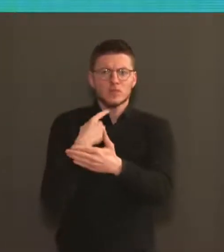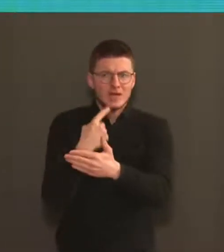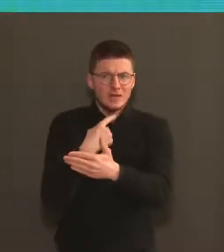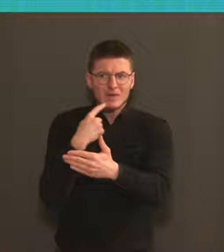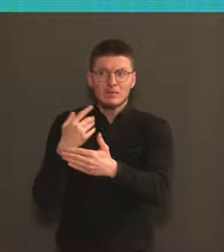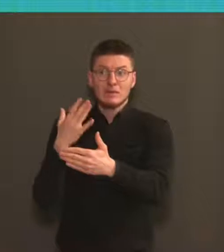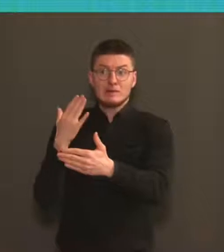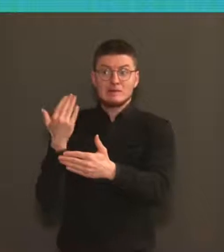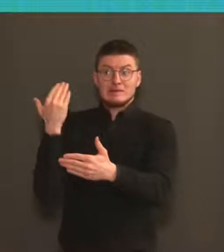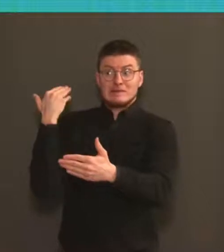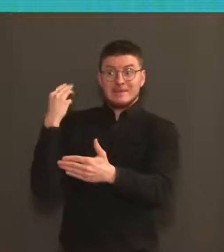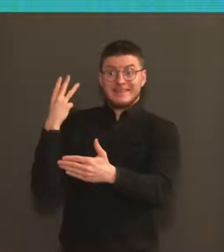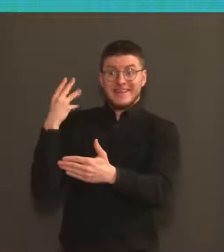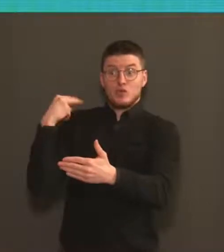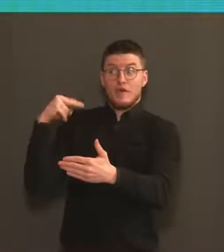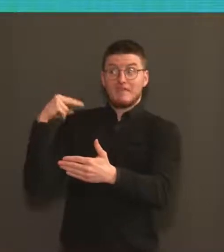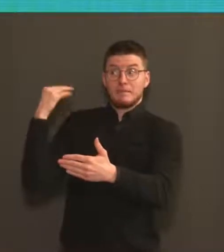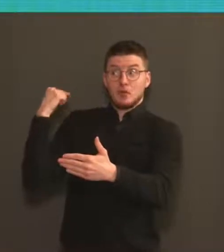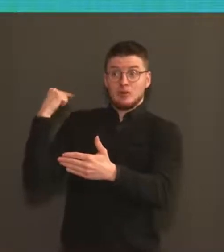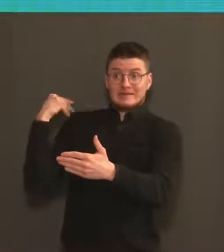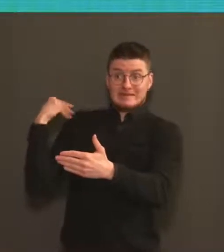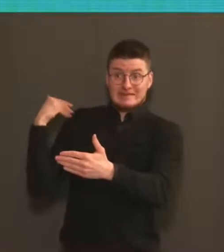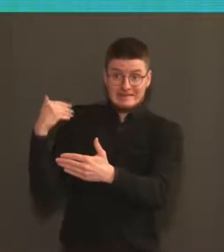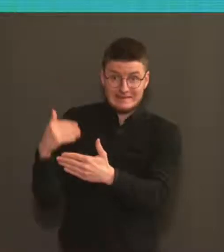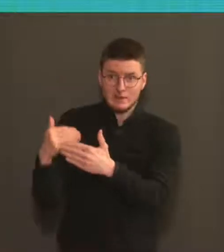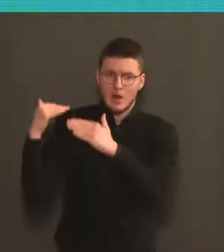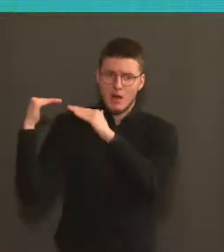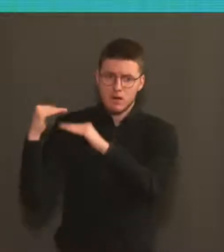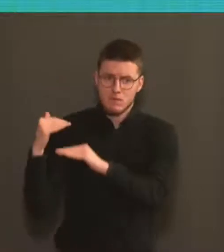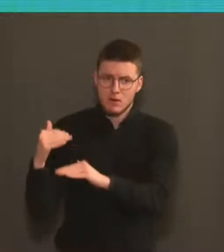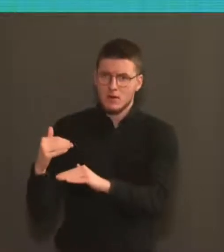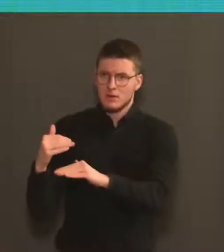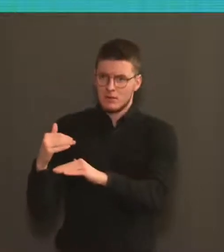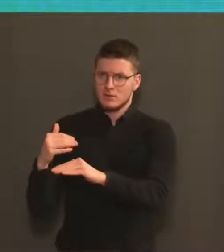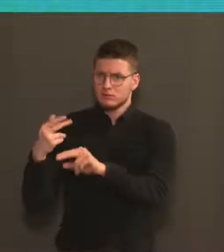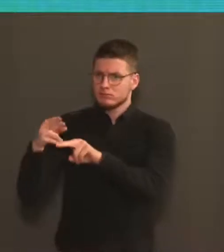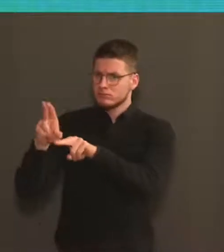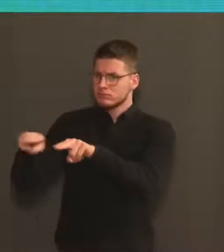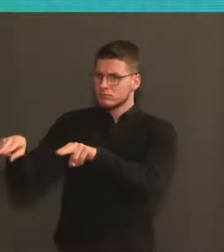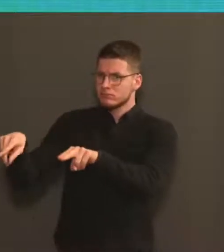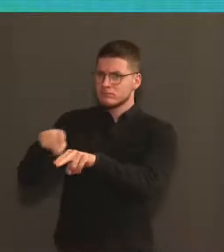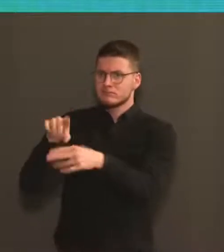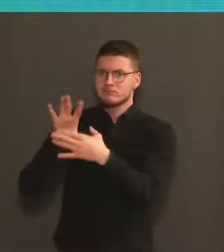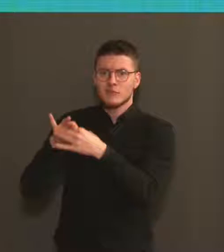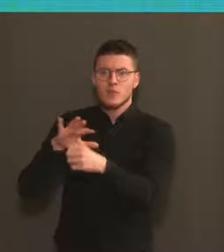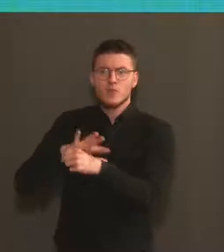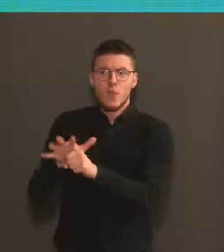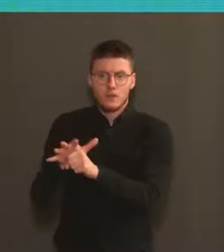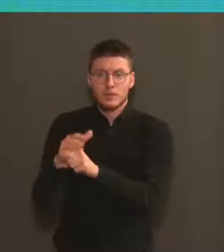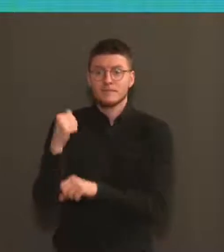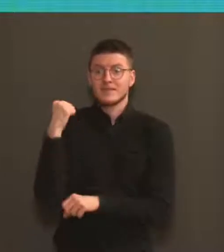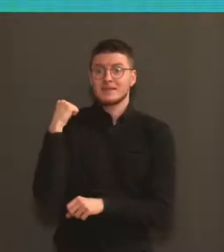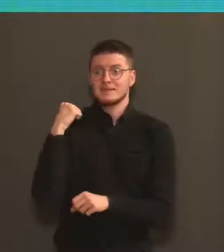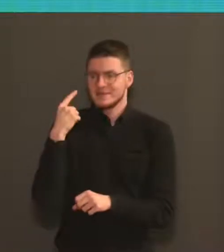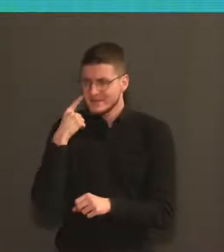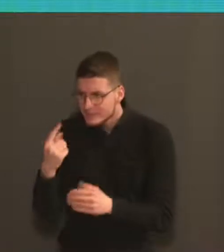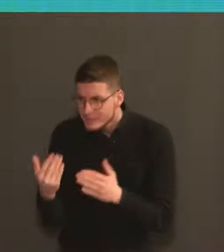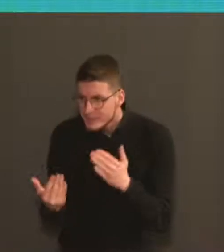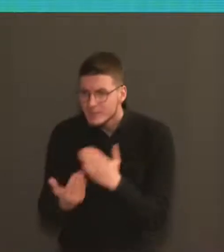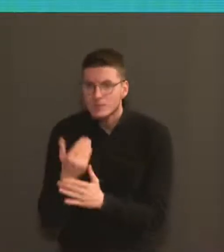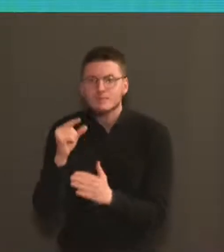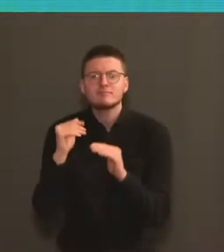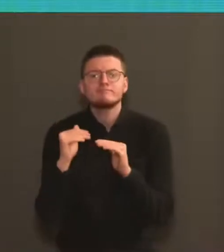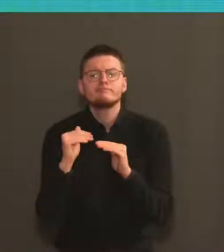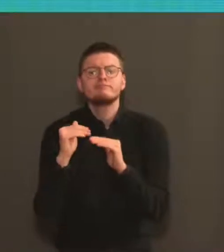november, is het aantal ingenomen COVID-bedden sinds gisteren terug licht aan het stijgen. Tijdens de piek van